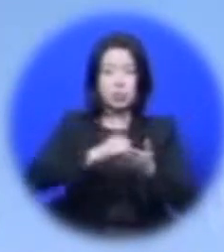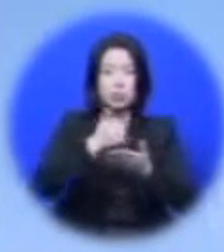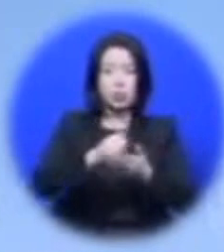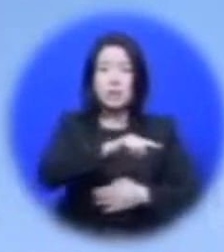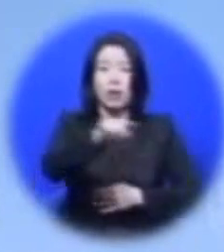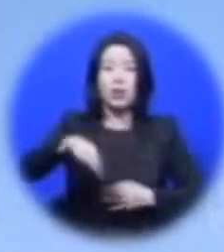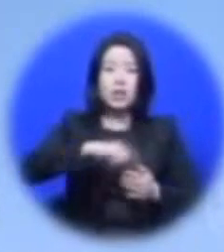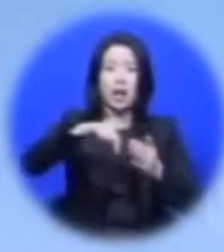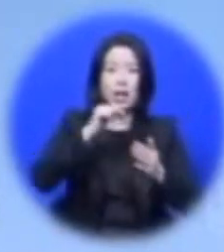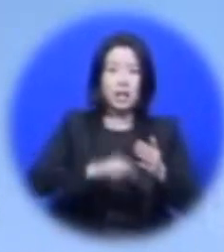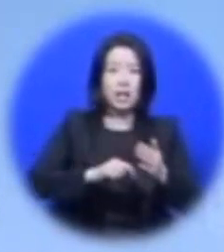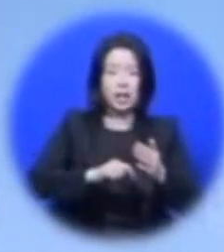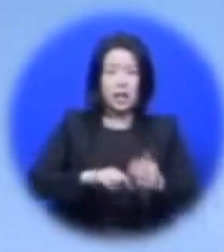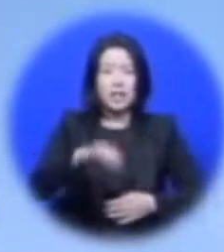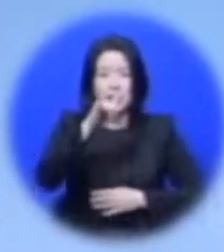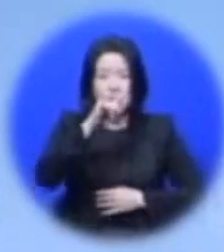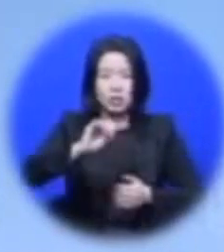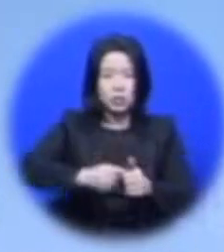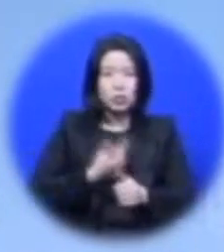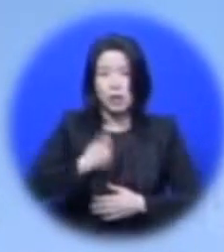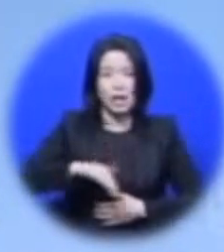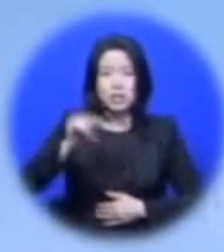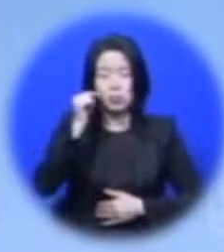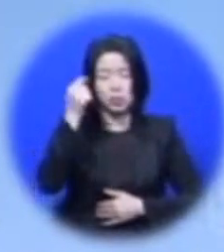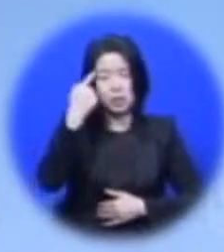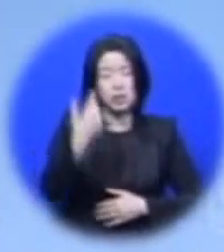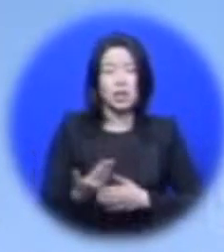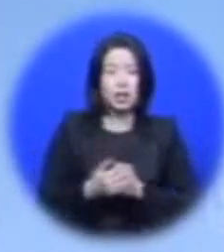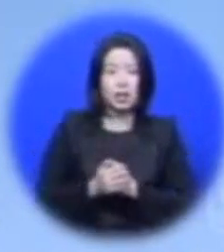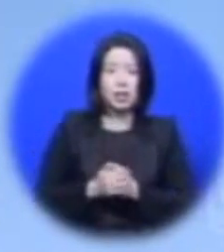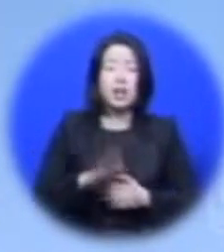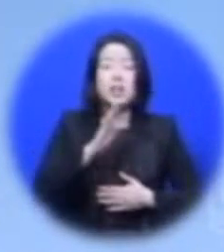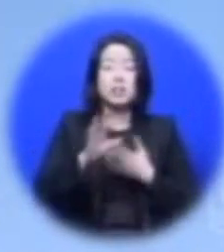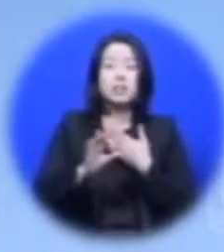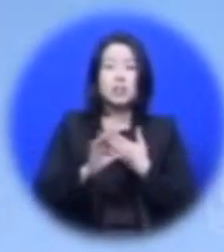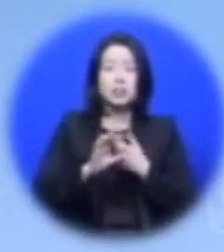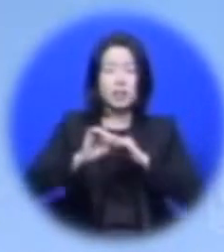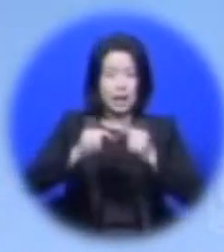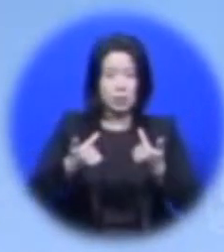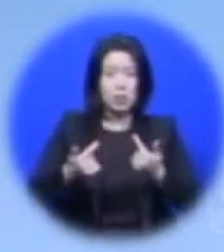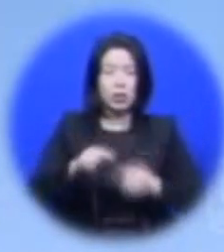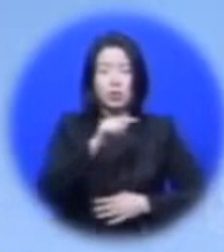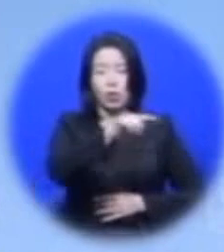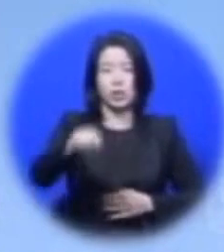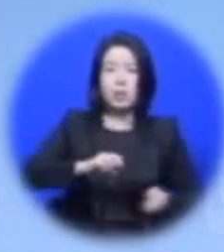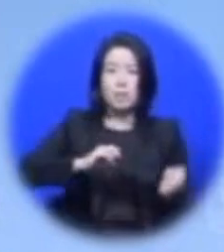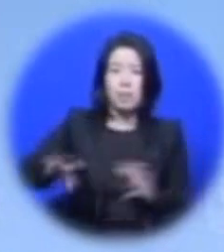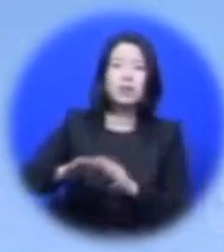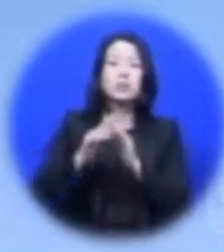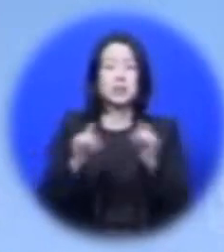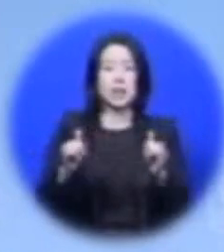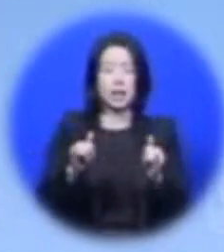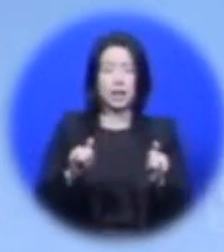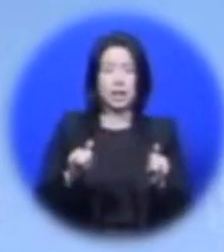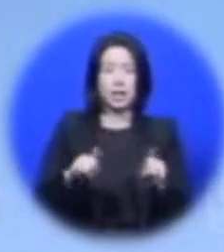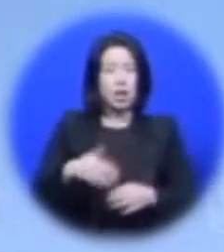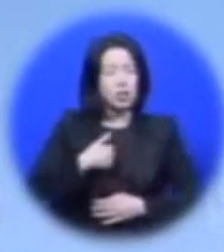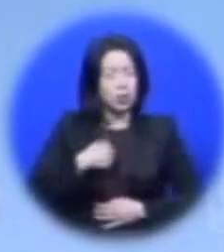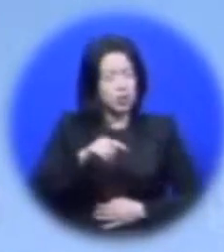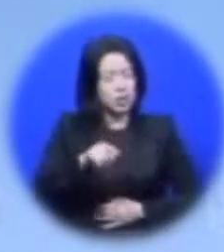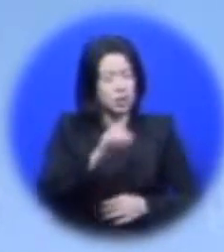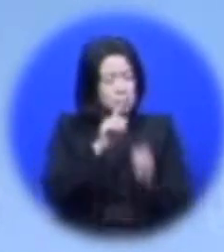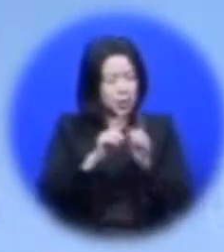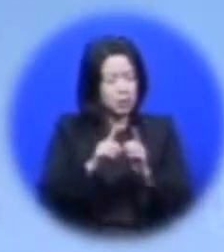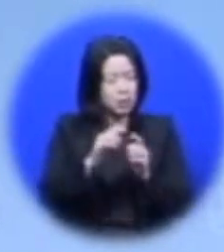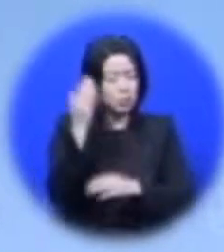것을 너희가 스스로 알지 못하느냐? 그렇지 않으면 너희는 버림받은 자니라. 저는 그 말씀을 설교